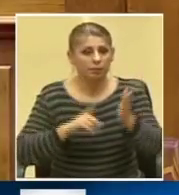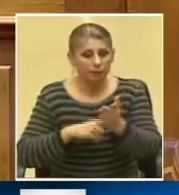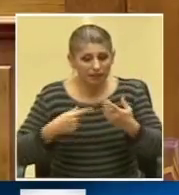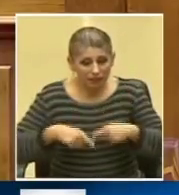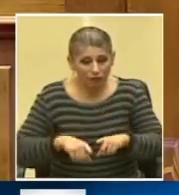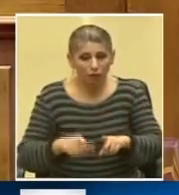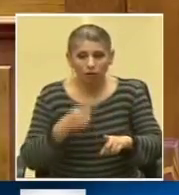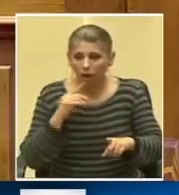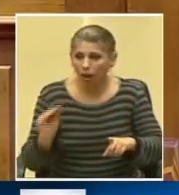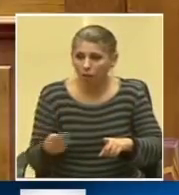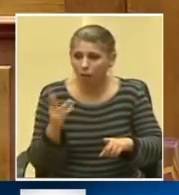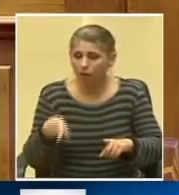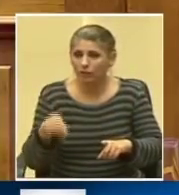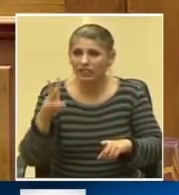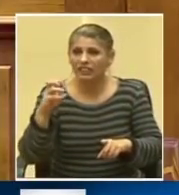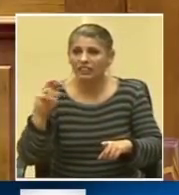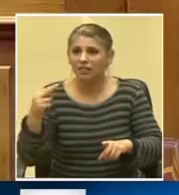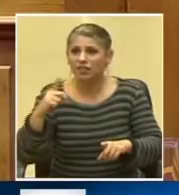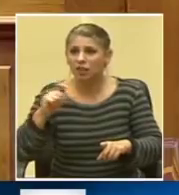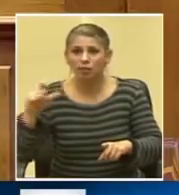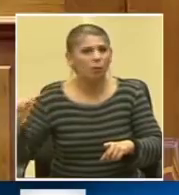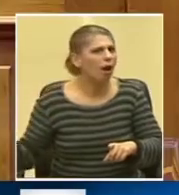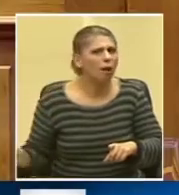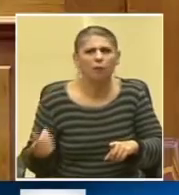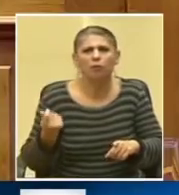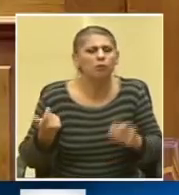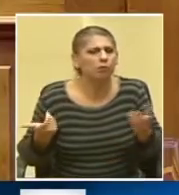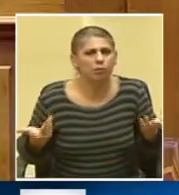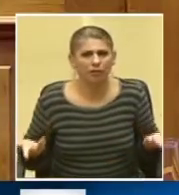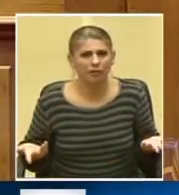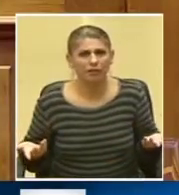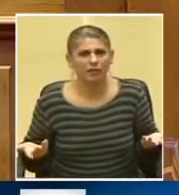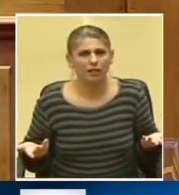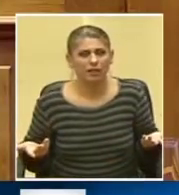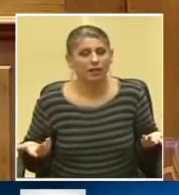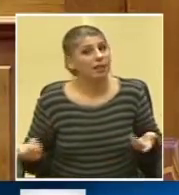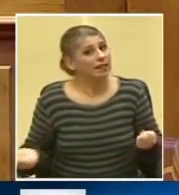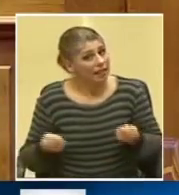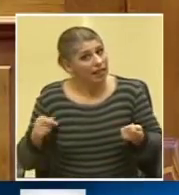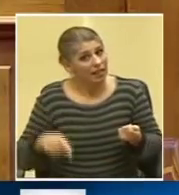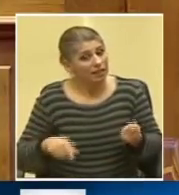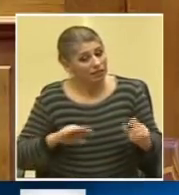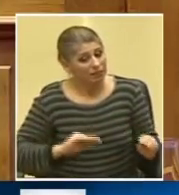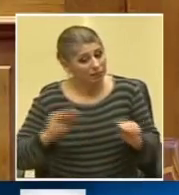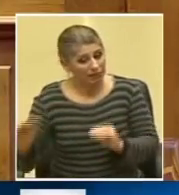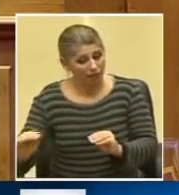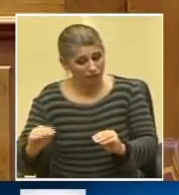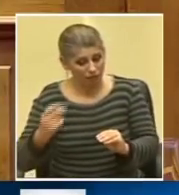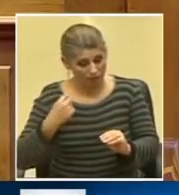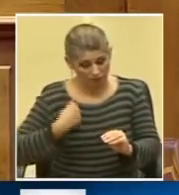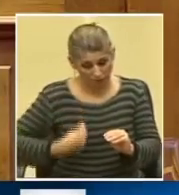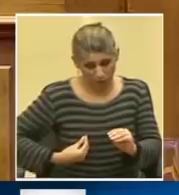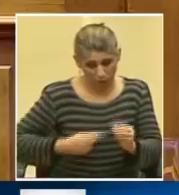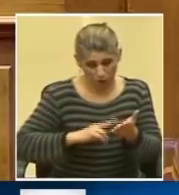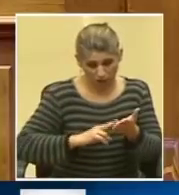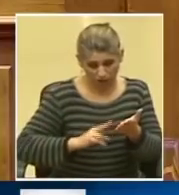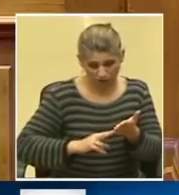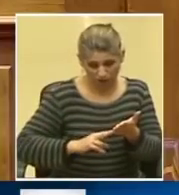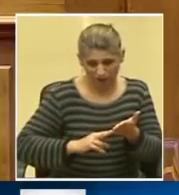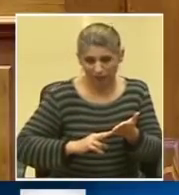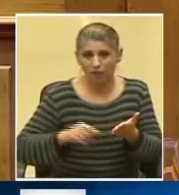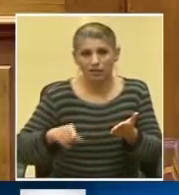πού θα τα βρει αυτά τα 30 δισεκατομμύρια ευρώ για να κάνει αυτή τη μετάβαση. Αλλά το κυριότερο